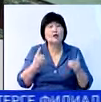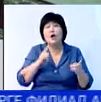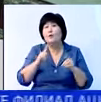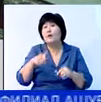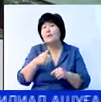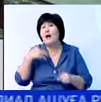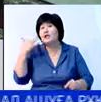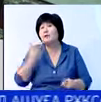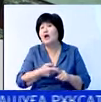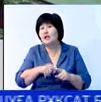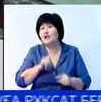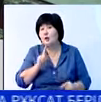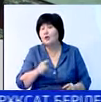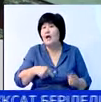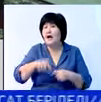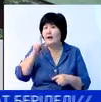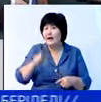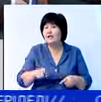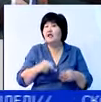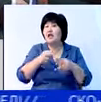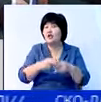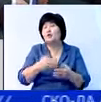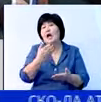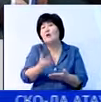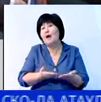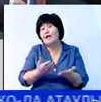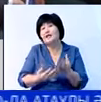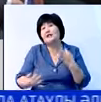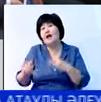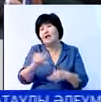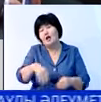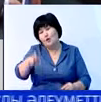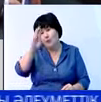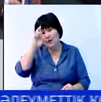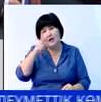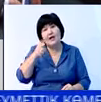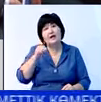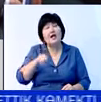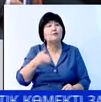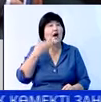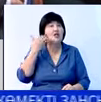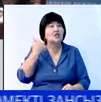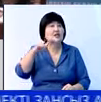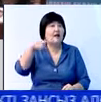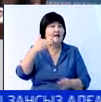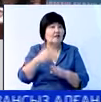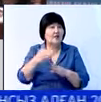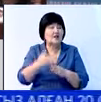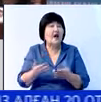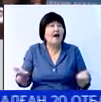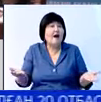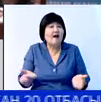басты мақсаты да осы, кәсіпкерлікке тежеу болған мәселелерді талқылап, мемлекеттік грант пен жеңілдетілген несиені